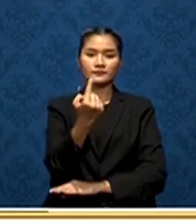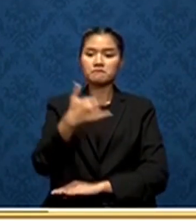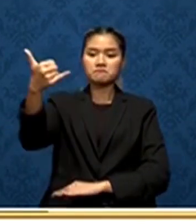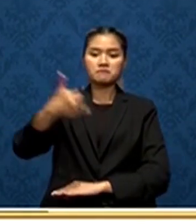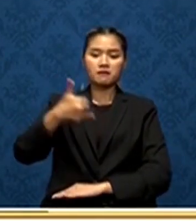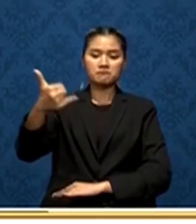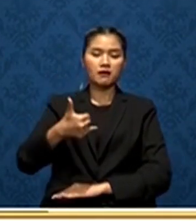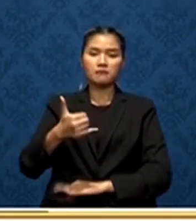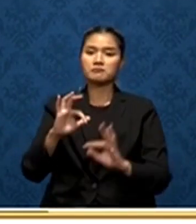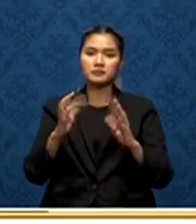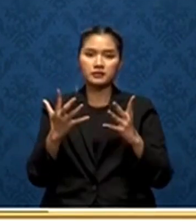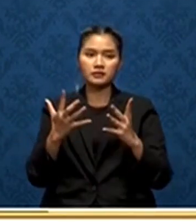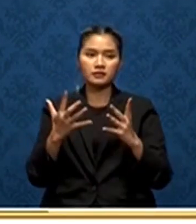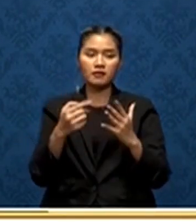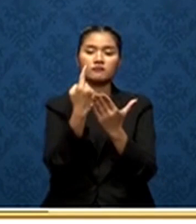มา